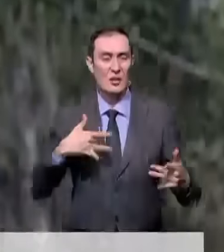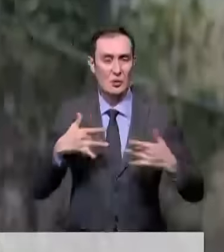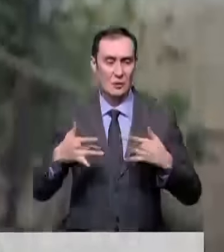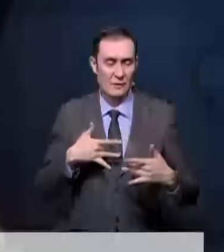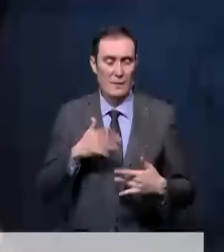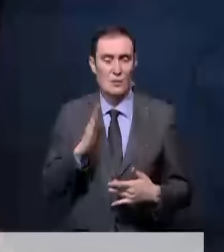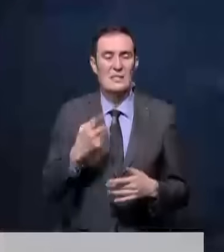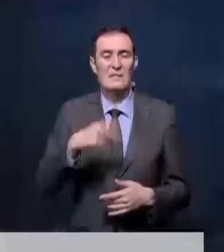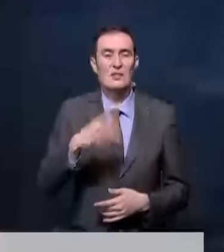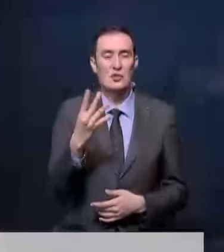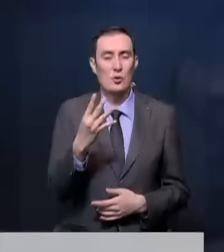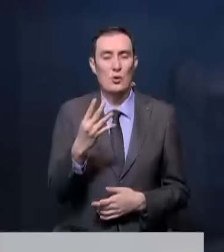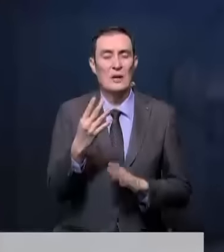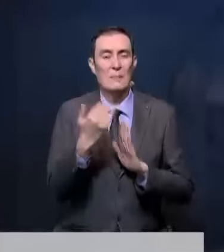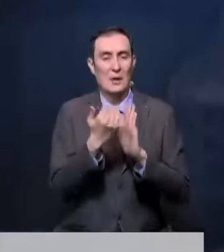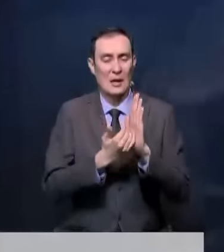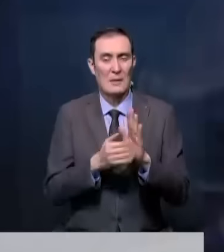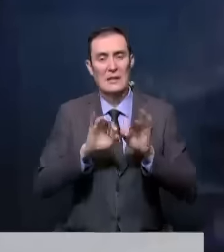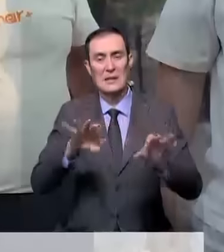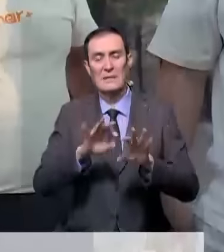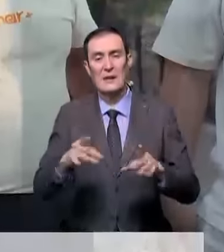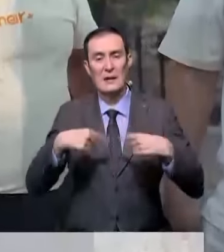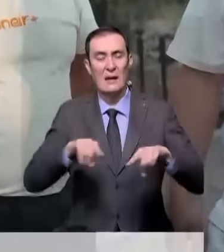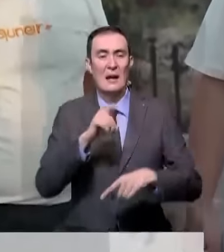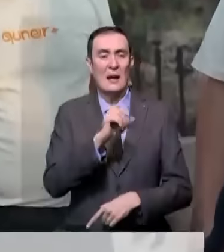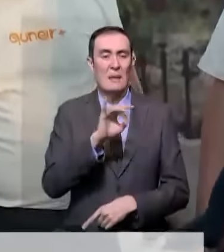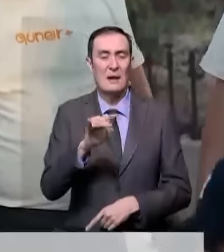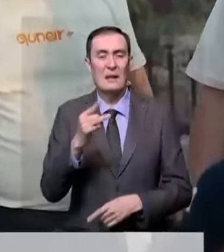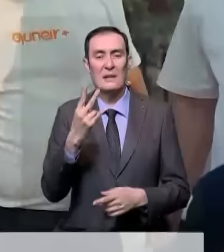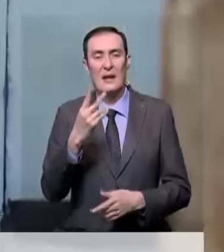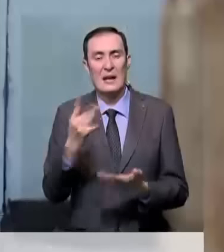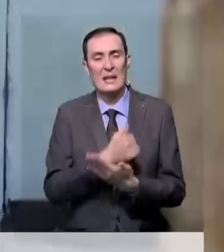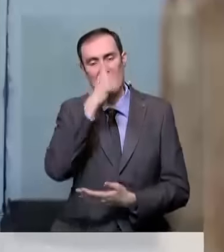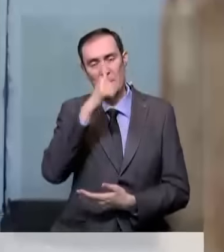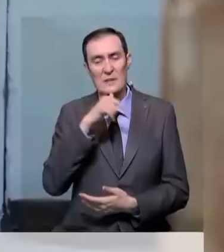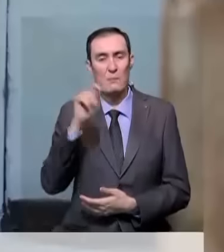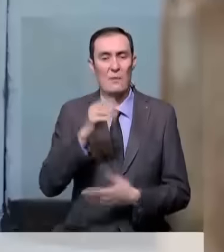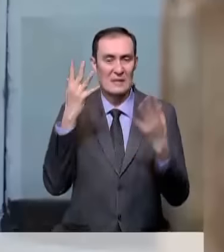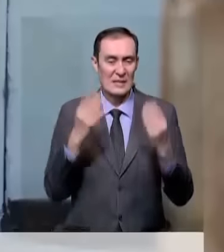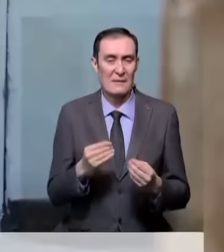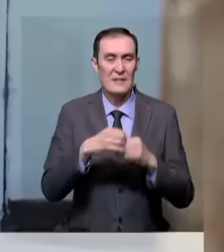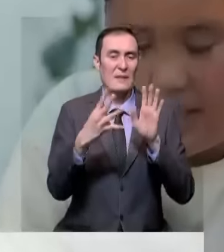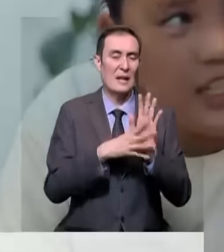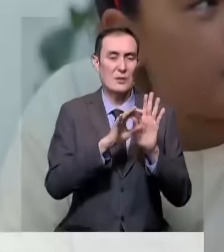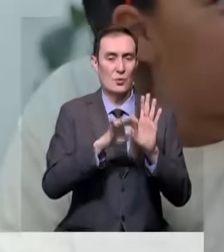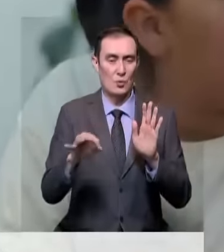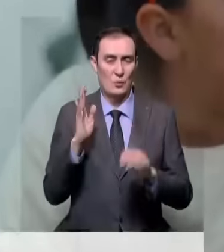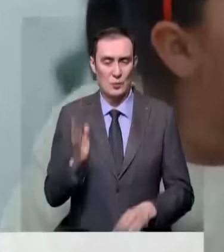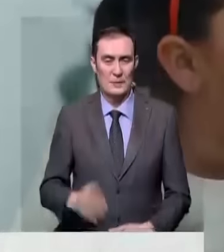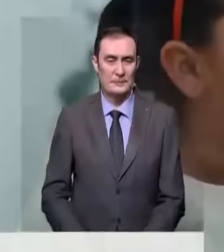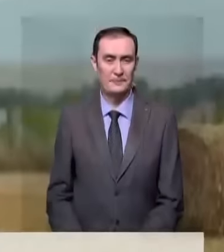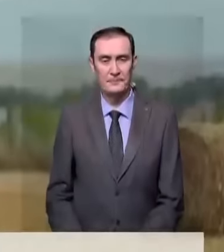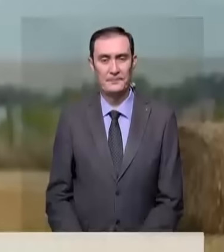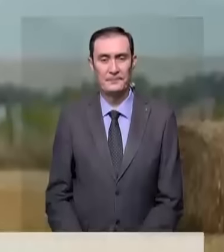Плюс» состоит из 24 серий и транслируется на телеканале «Хабар» дважды в месяц по воскресеньям в 19:00. Алия Феликс,